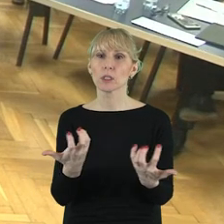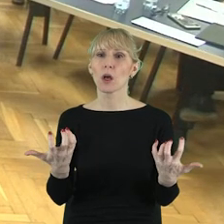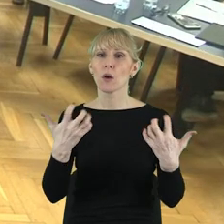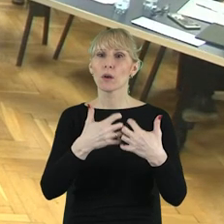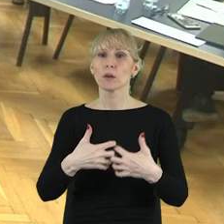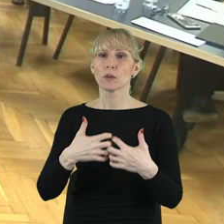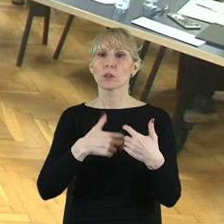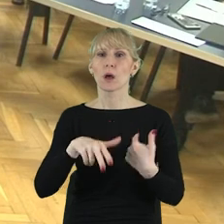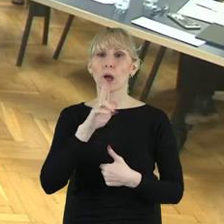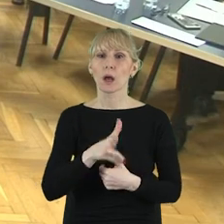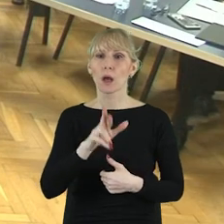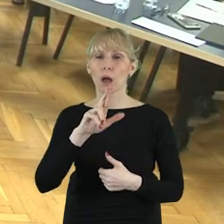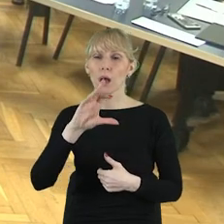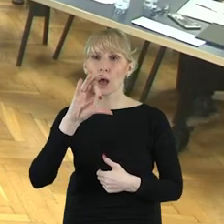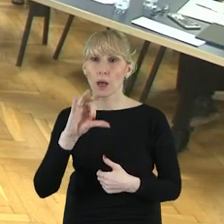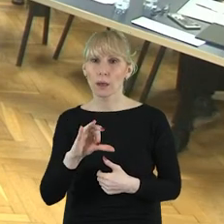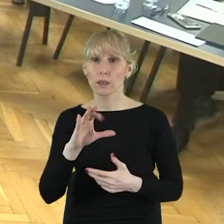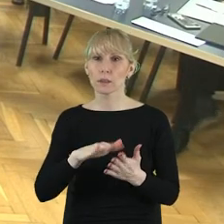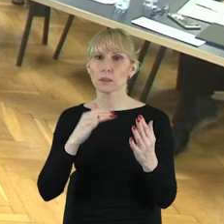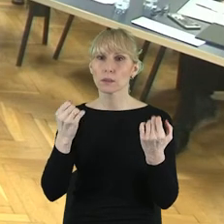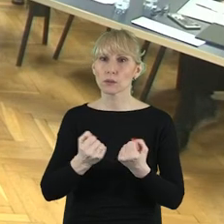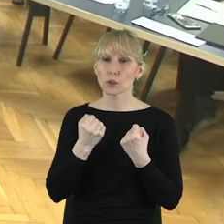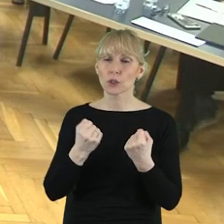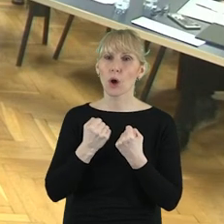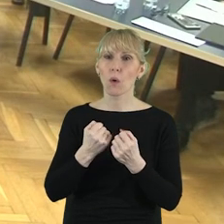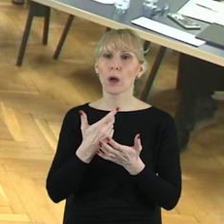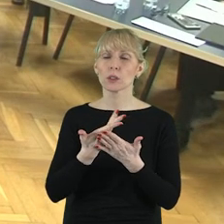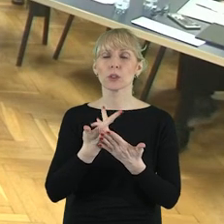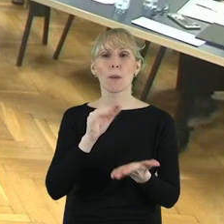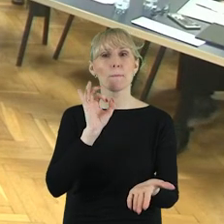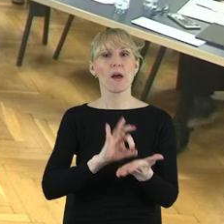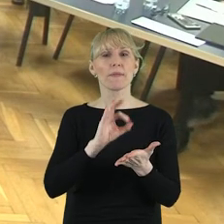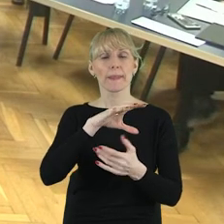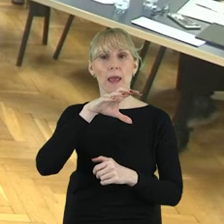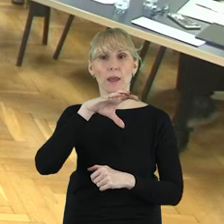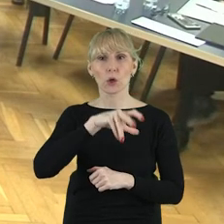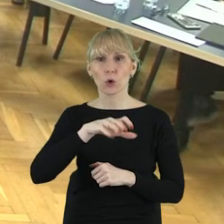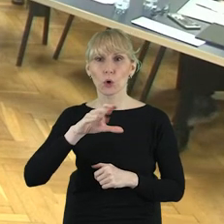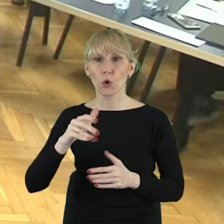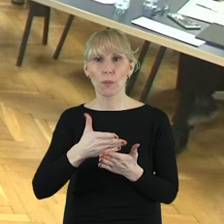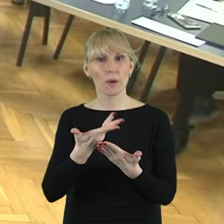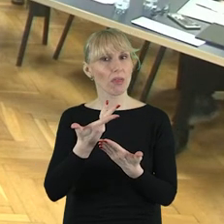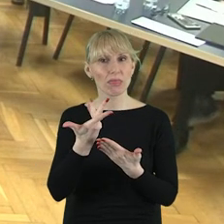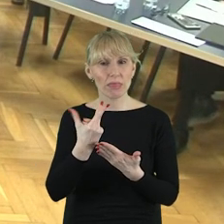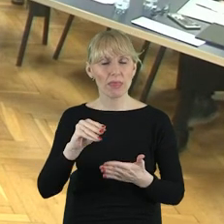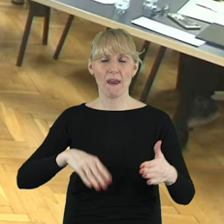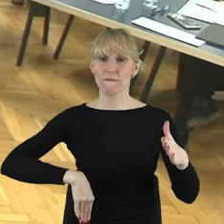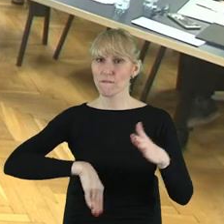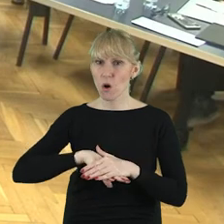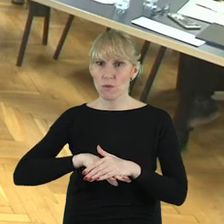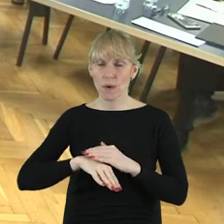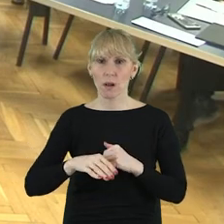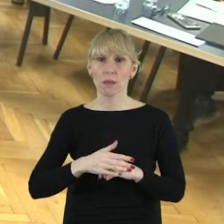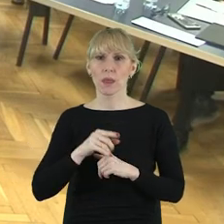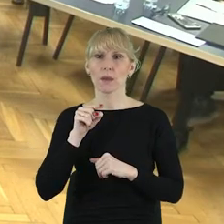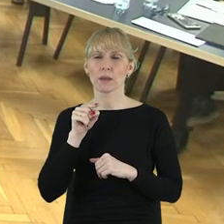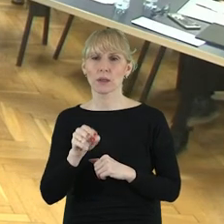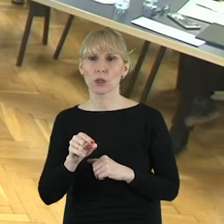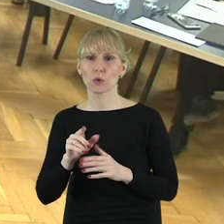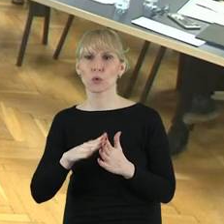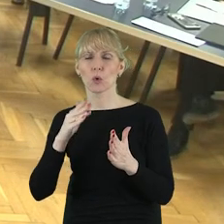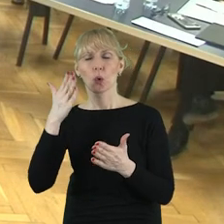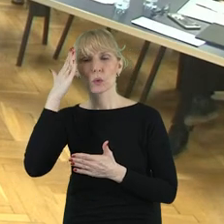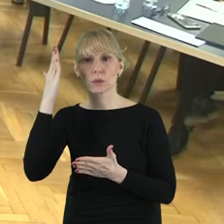osób, grupy nieformalnej, ale mniej podmiotów w postaci stowarzyszenia. I tu, znając status organizacji przed rejestracją, podałem pytanie, czy zgodnie